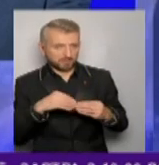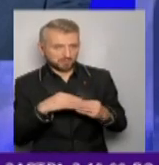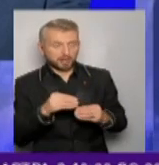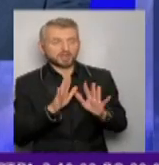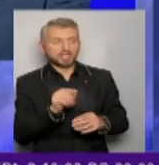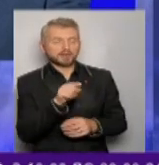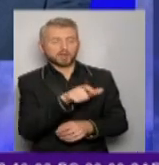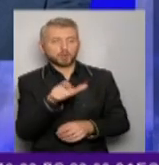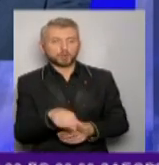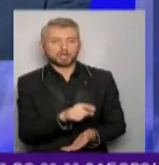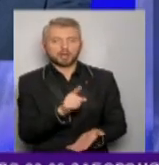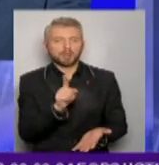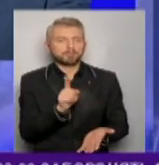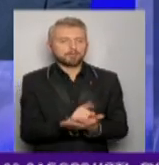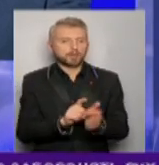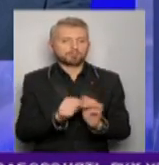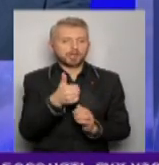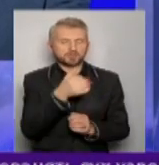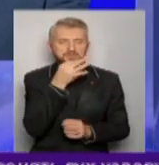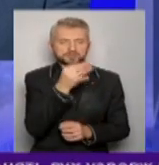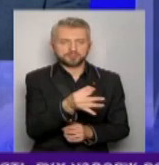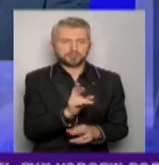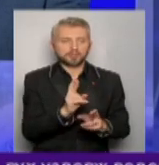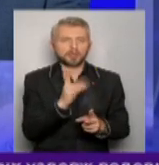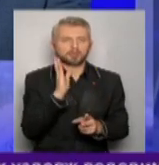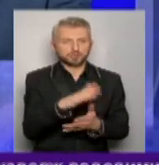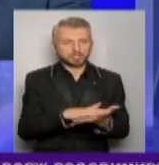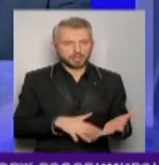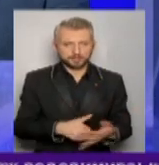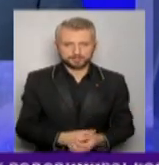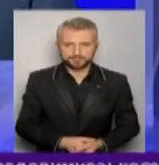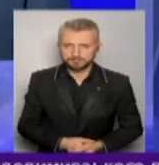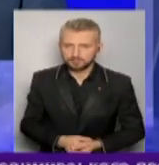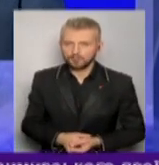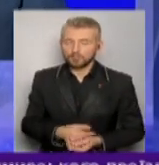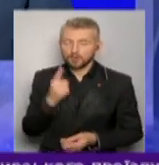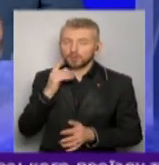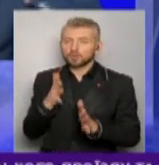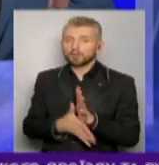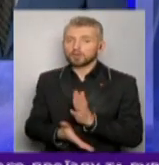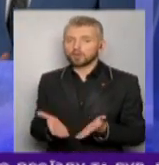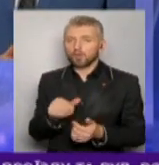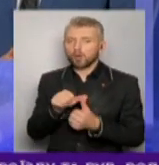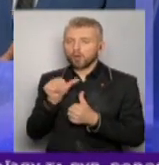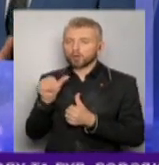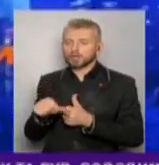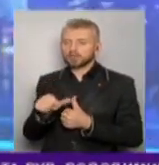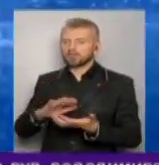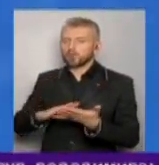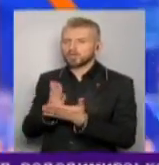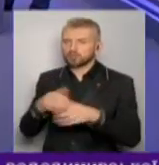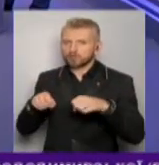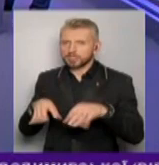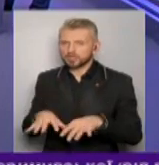люди мають першими визначитись, як бути далі. Зрозуміло. Пане Іване, окрім, звичайно, тут політичного